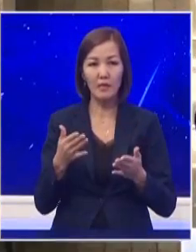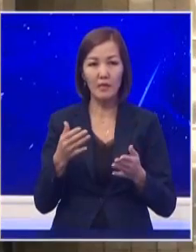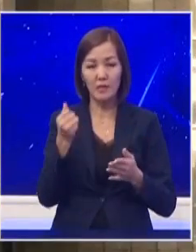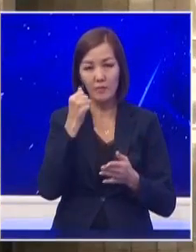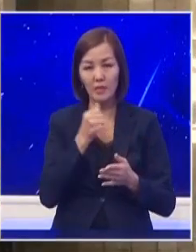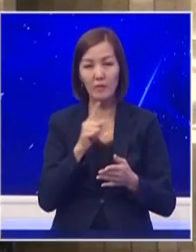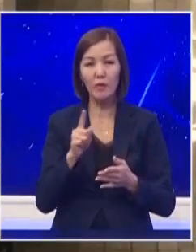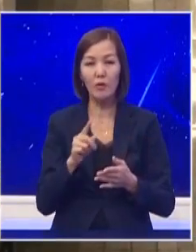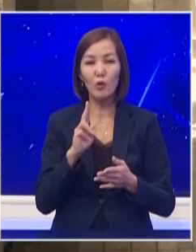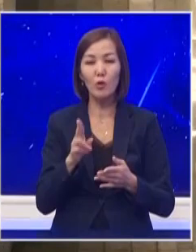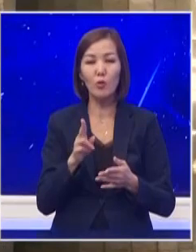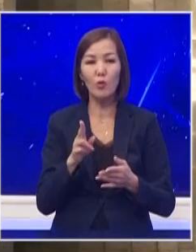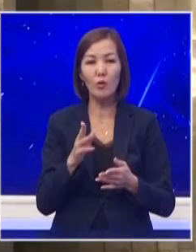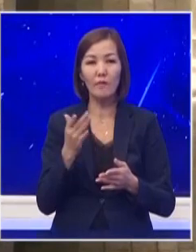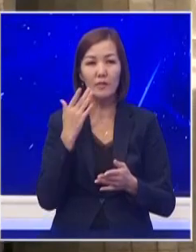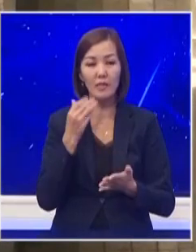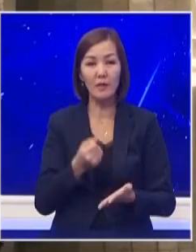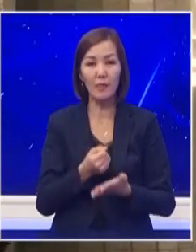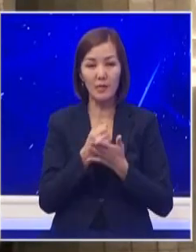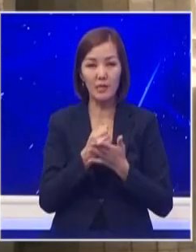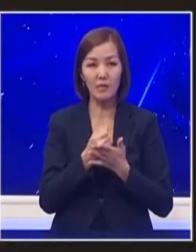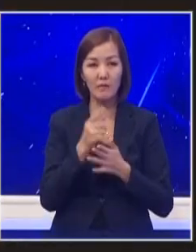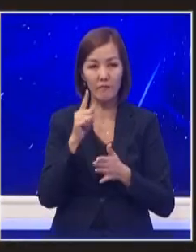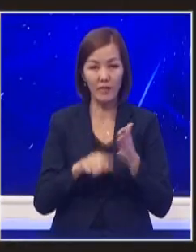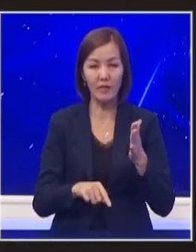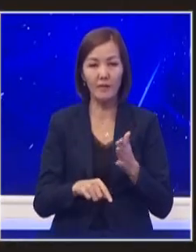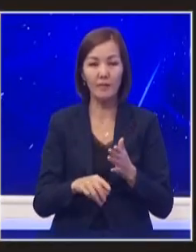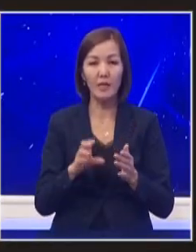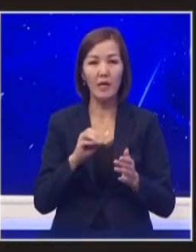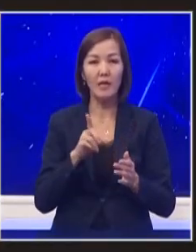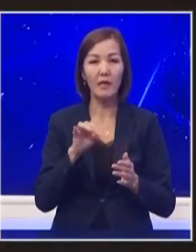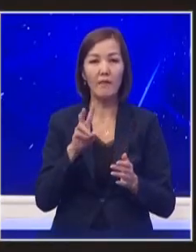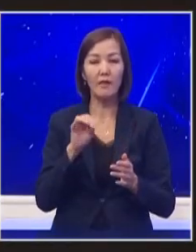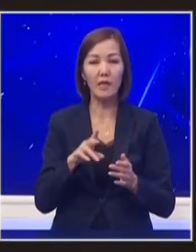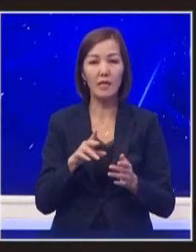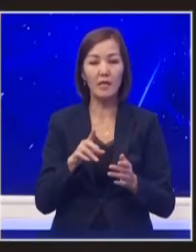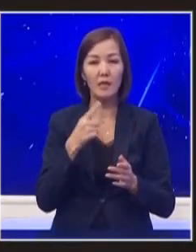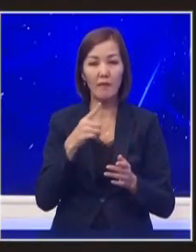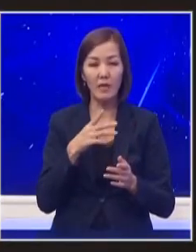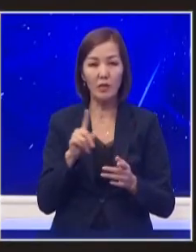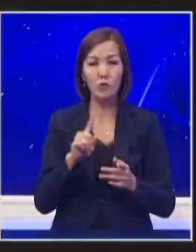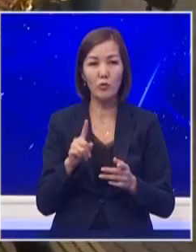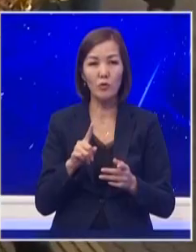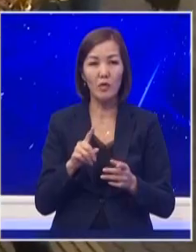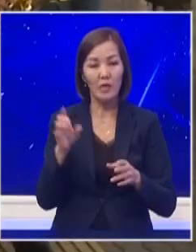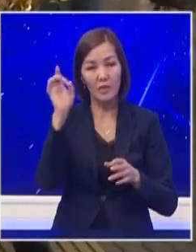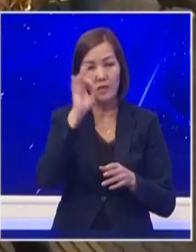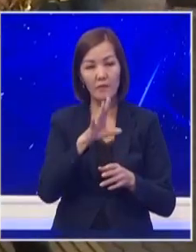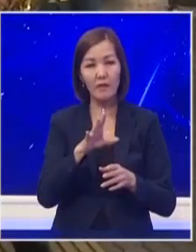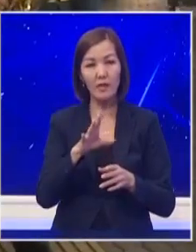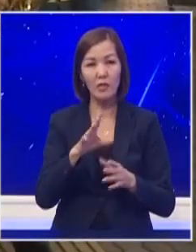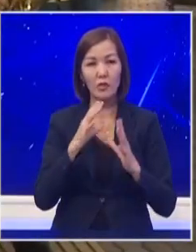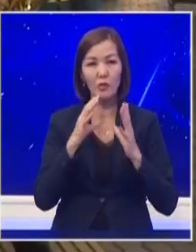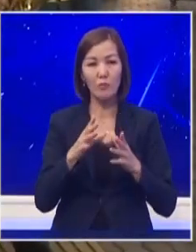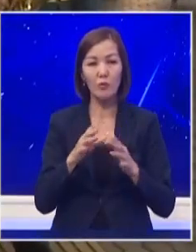всем кто Ну болел за меня кто верил Евгений Федоров также отмечает что несмотря на звание чемпиона мира ему